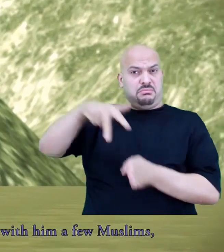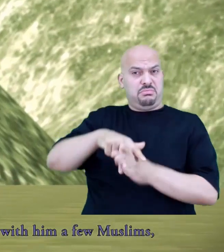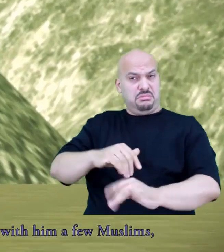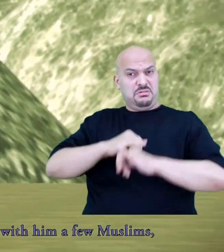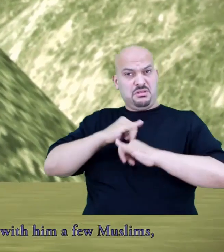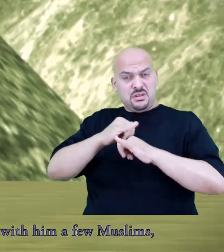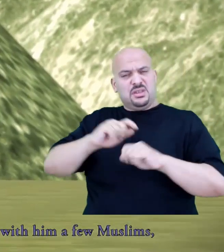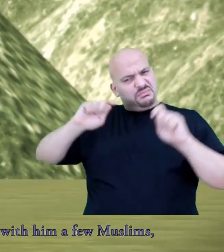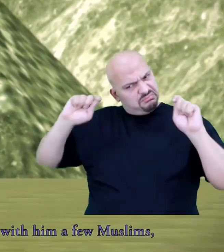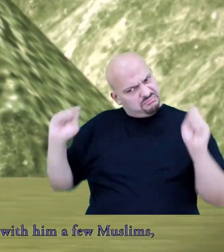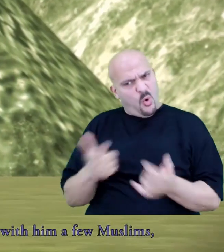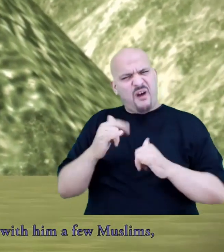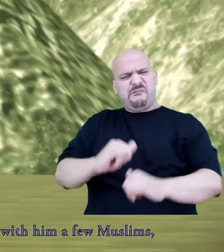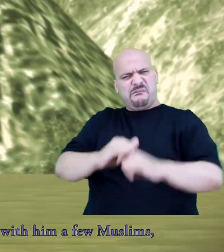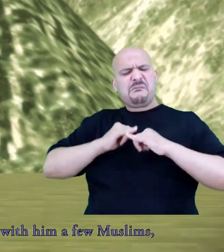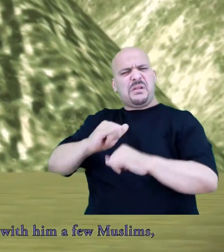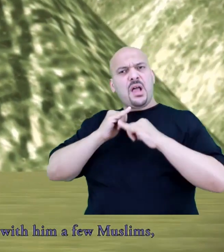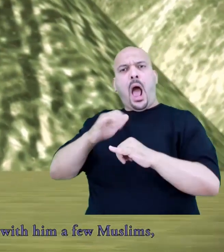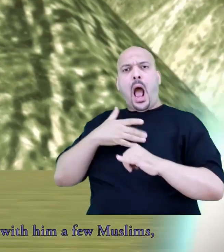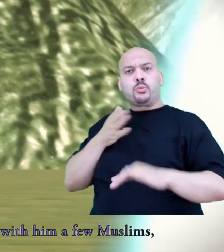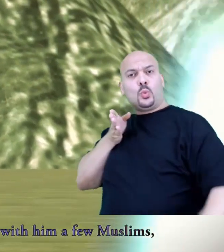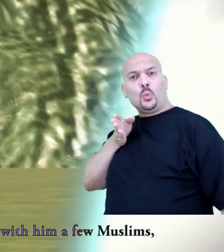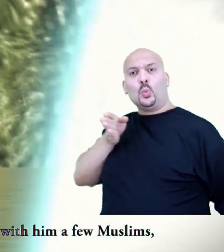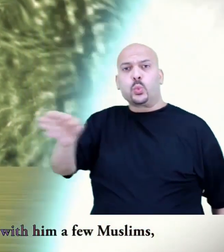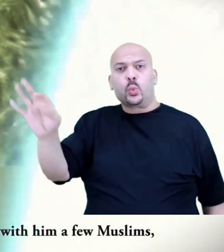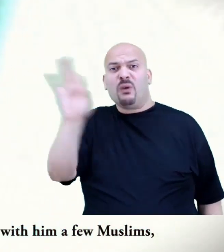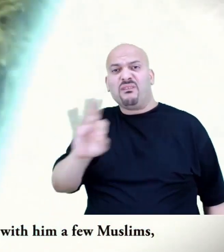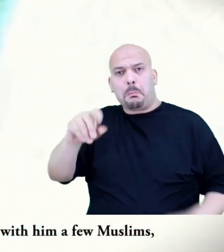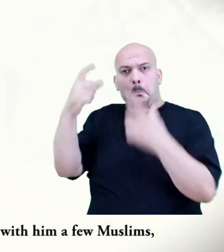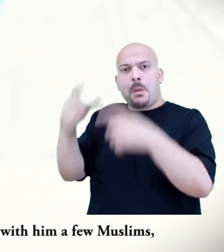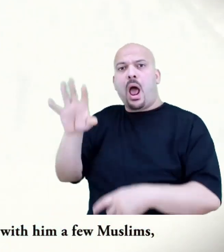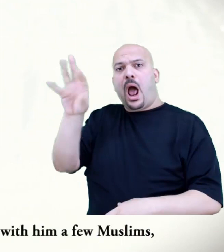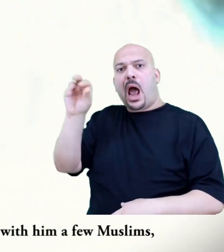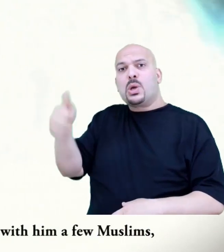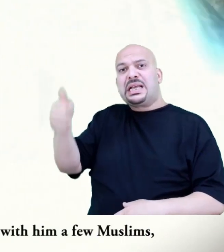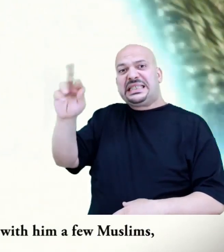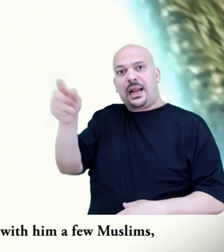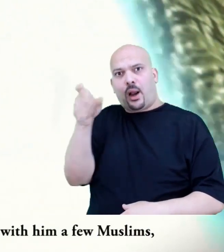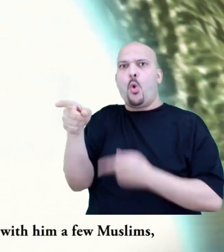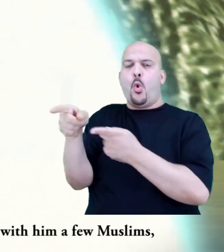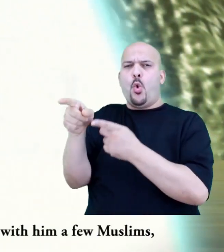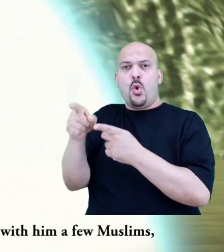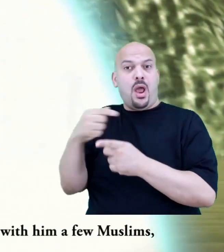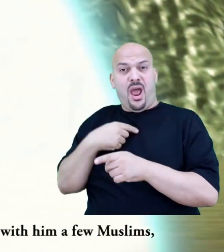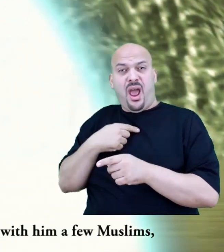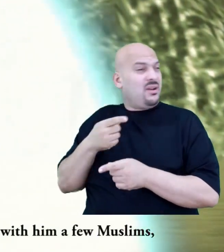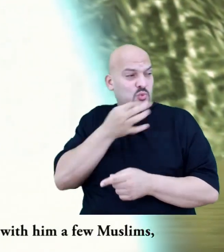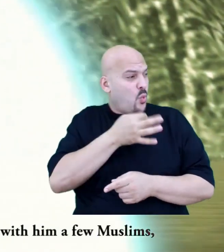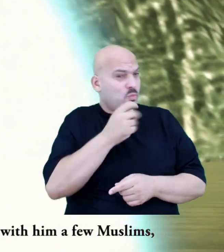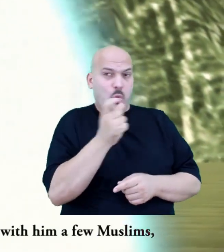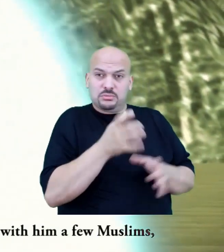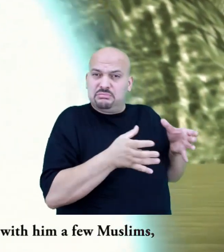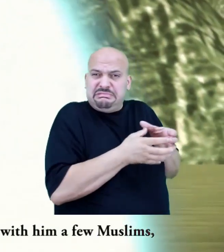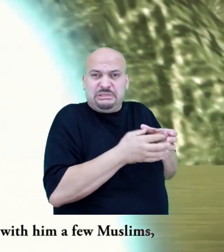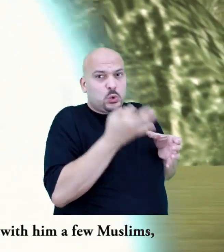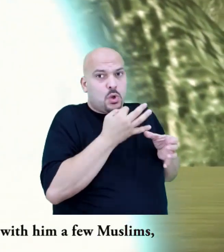بغلته وشد عليها لتجري في اتجاه هوازن، وكان معه القليل